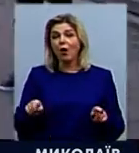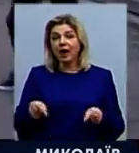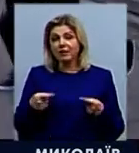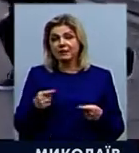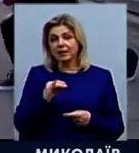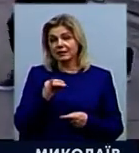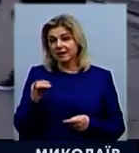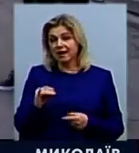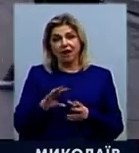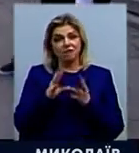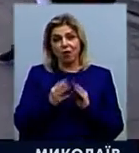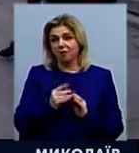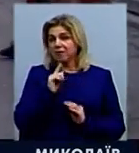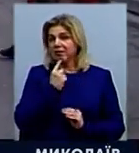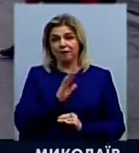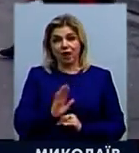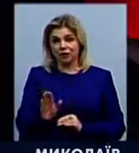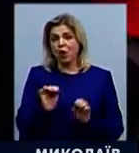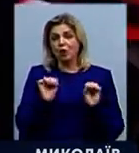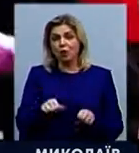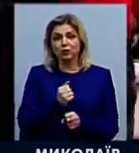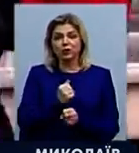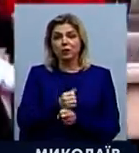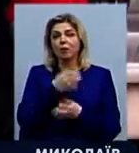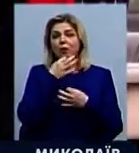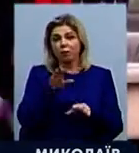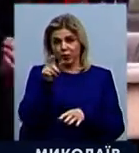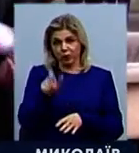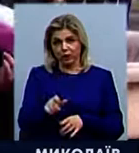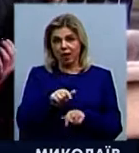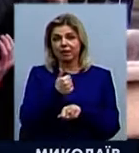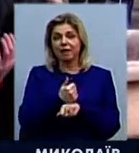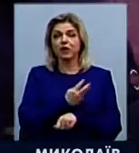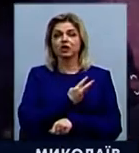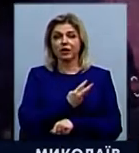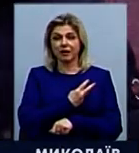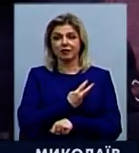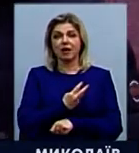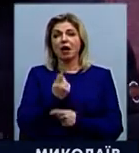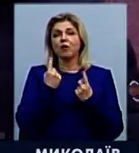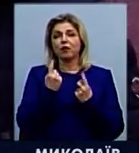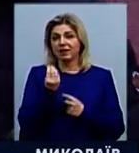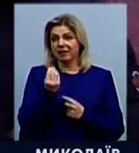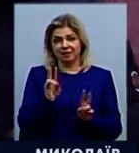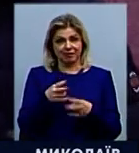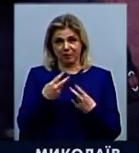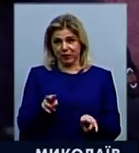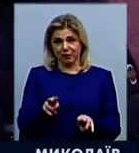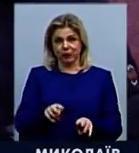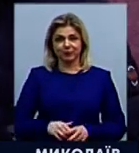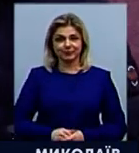то взагалі то не важко, це може зробити кожна людина, головне – бажання. Великих коштів не потрібно,